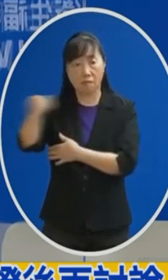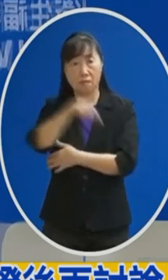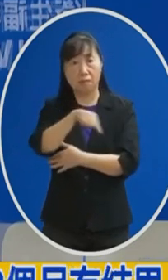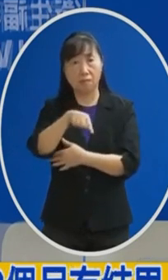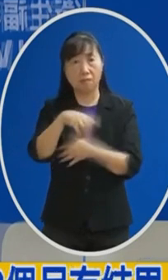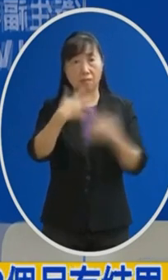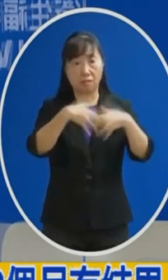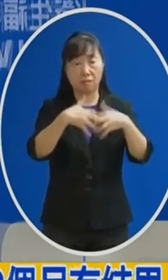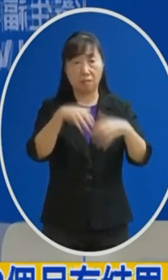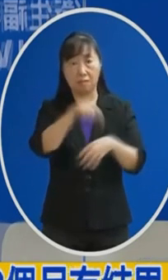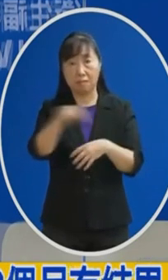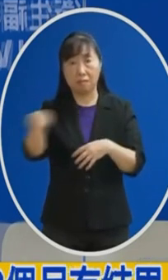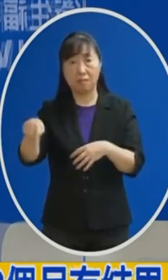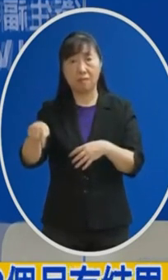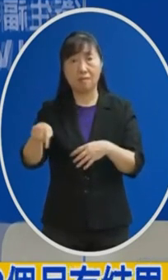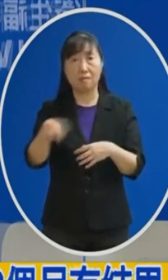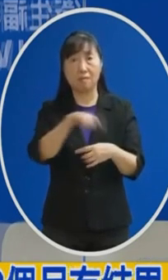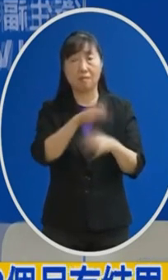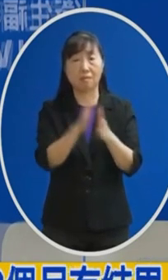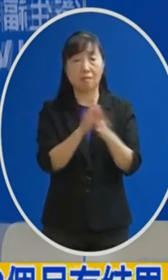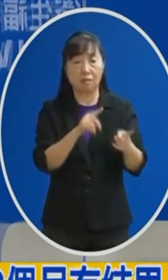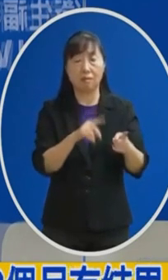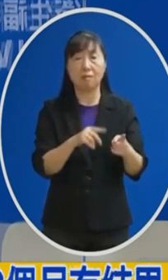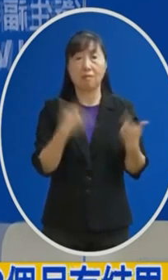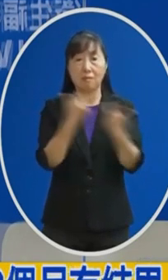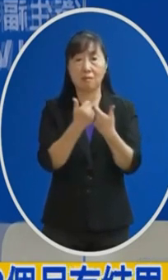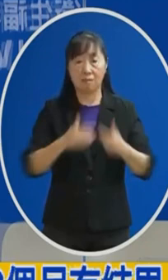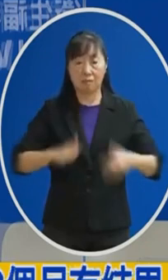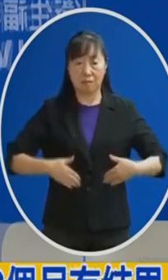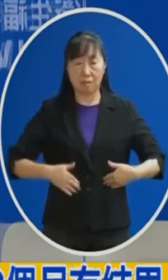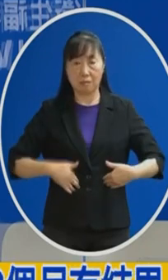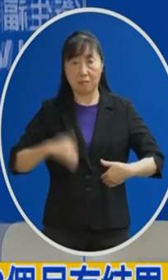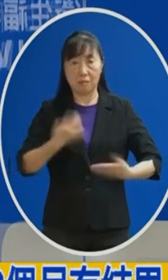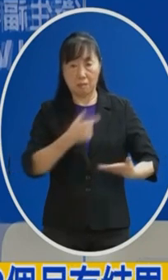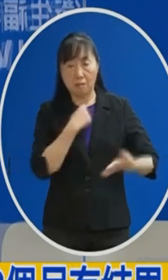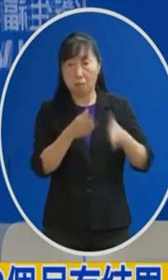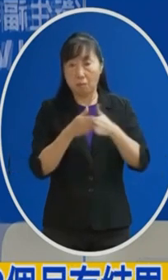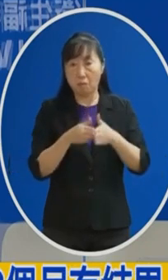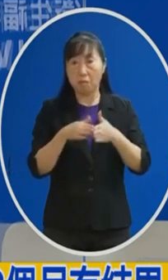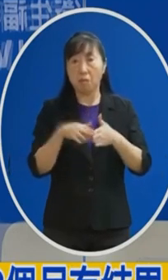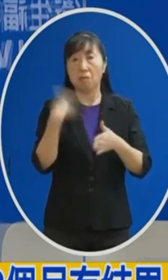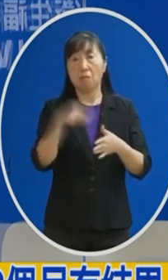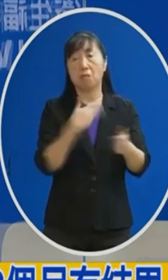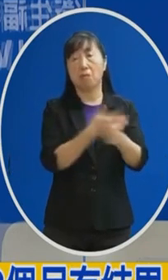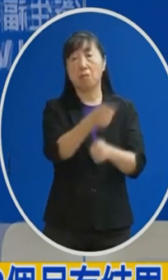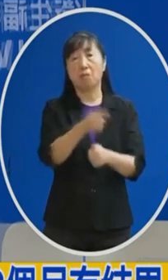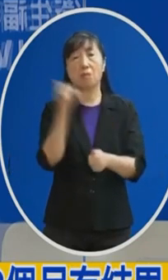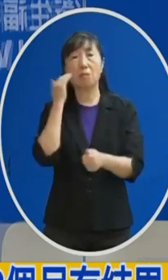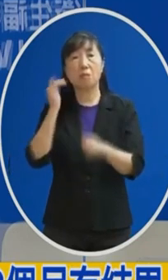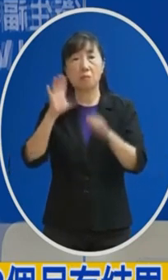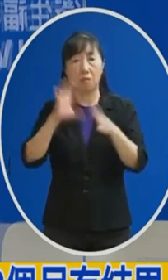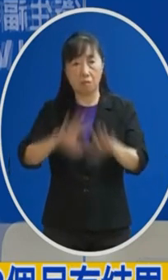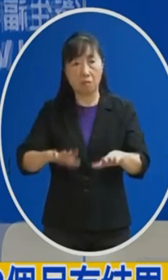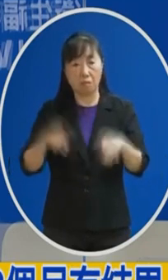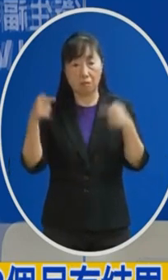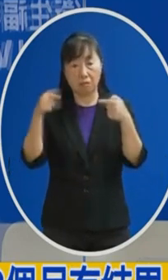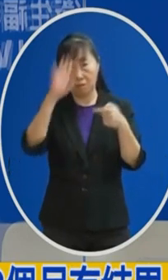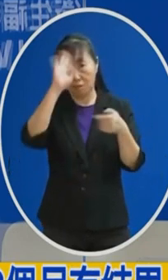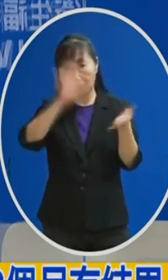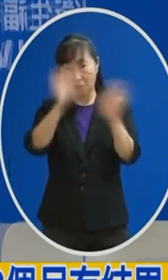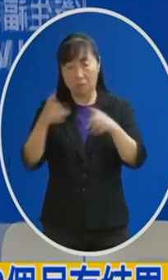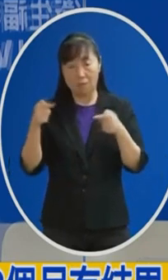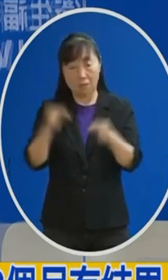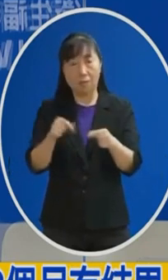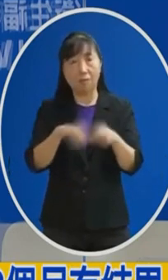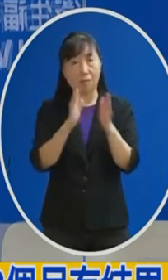量呢是因应不时之需，因为现在目前疫情又趋缓之后，大家可以到我们疾管署的外网每天都有更